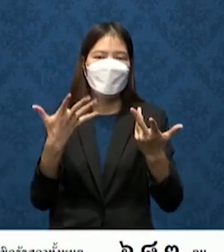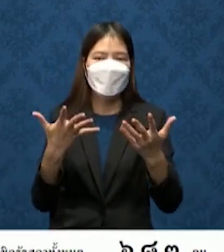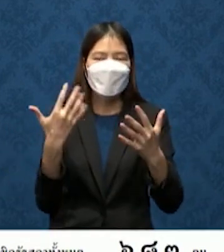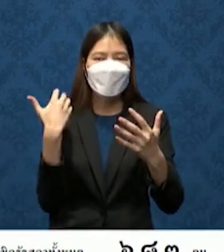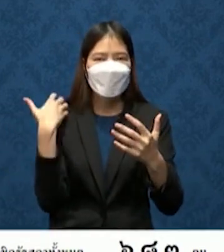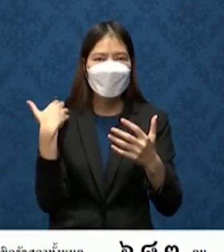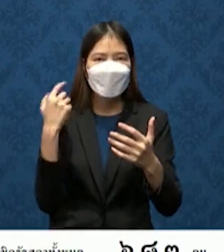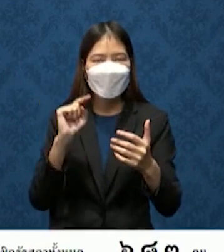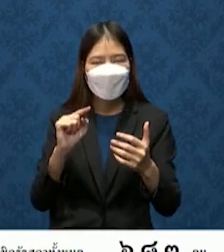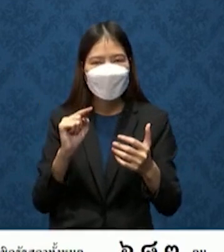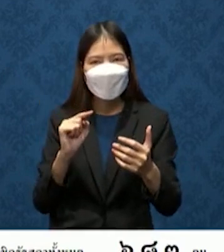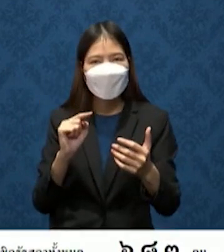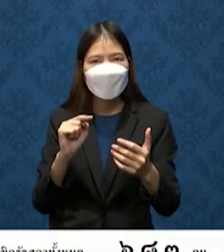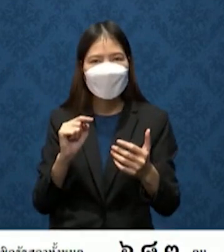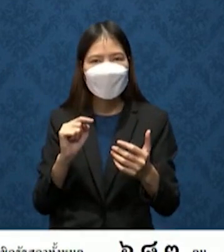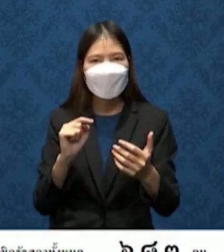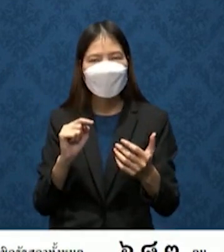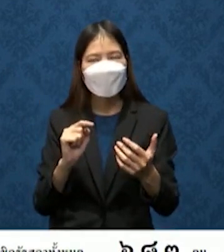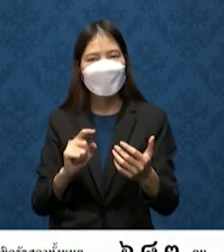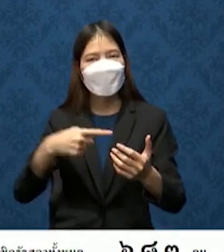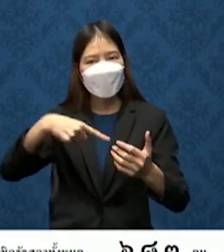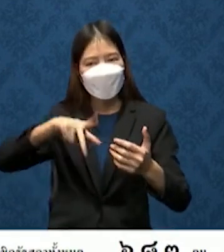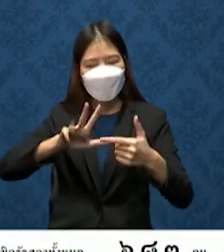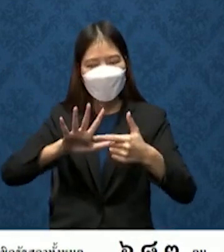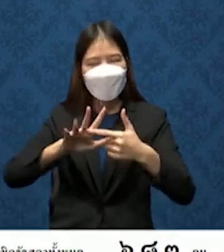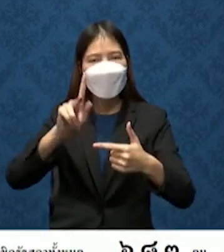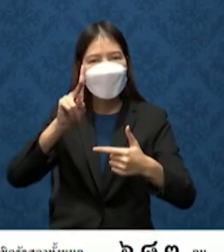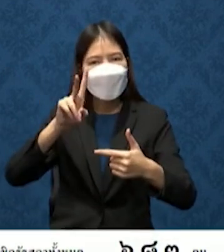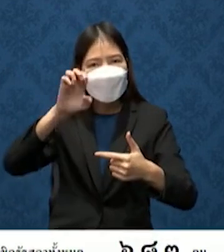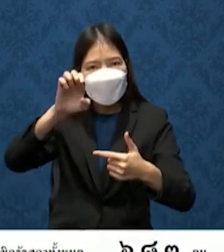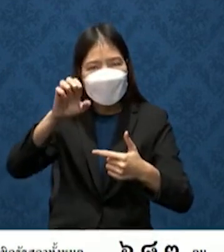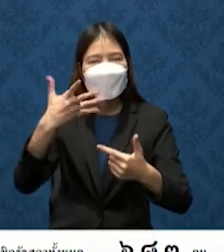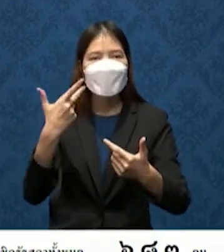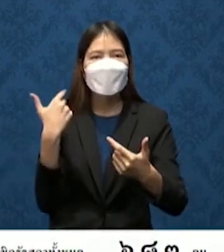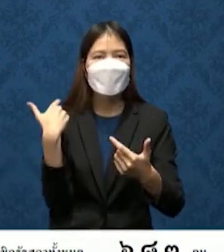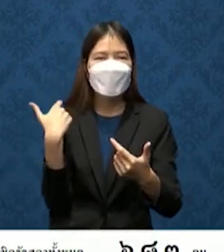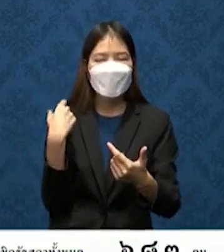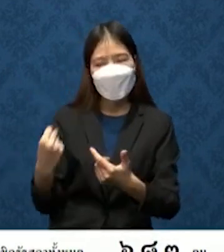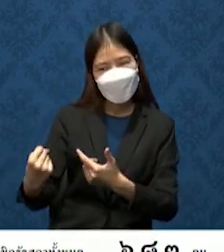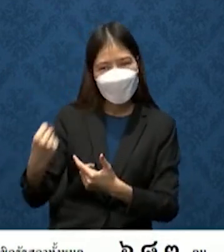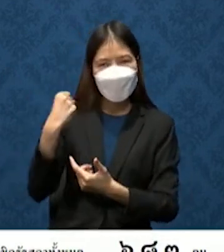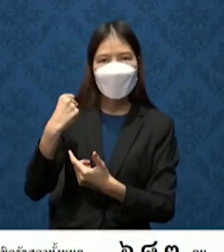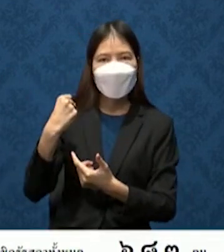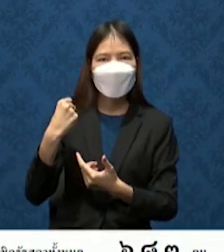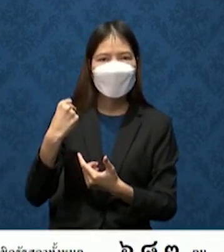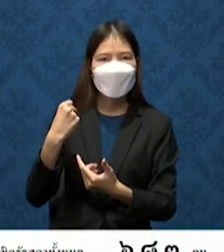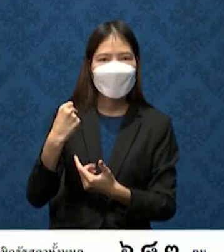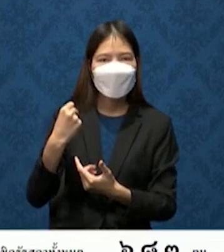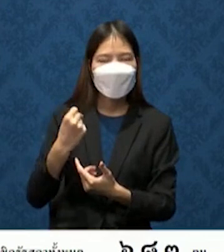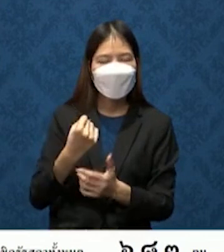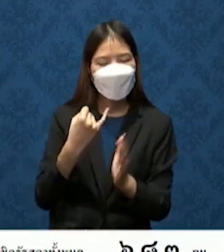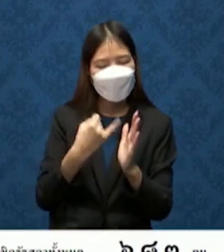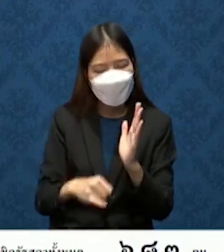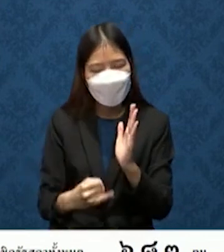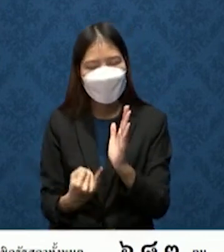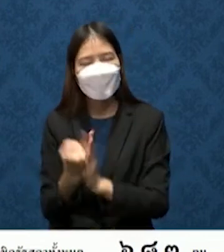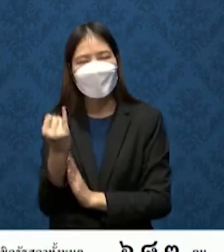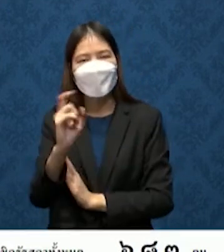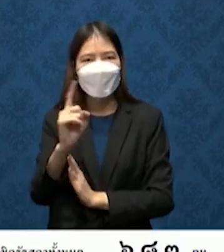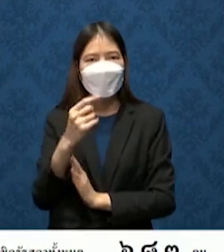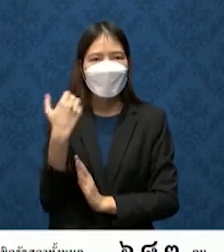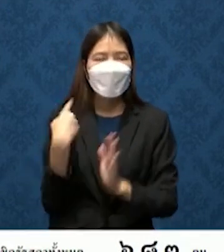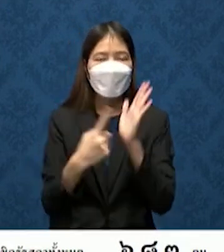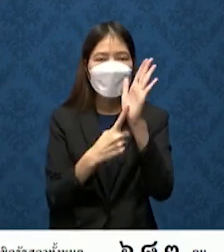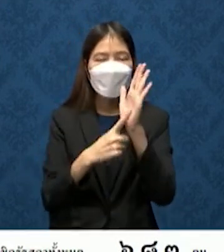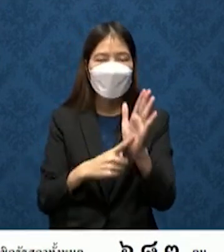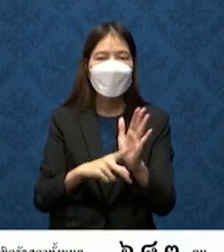ไรพาคี ก็เหือก็พาคีขึ้ง เป็นการรวมสูญอำนาจลองผิลองถูกอยทเห็นนะครั ผมจะขอย้าิยกตัอย่าง กออก